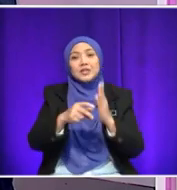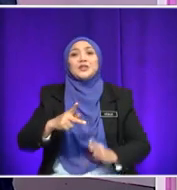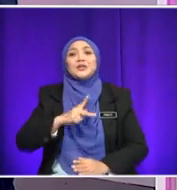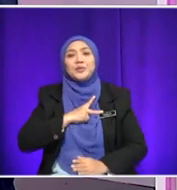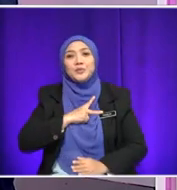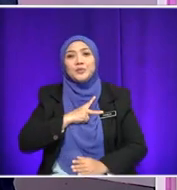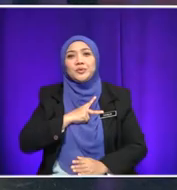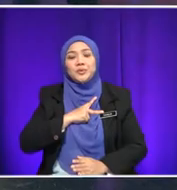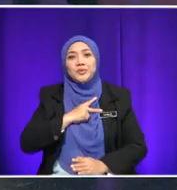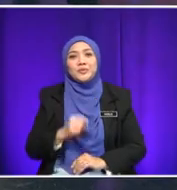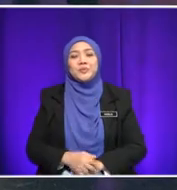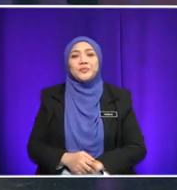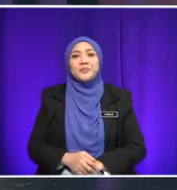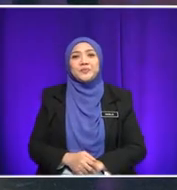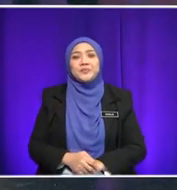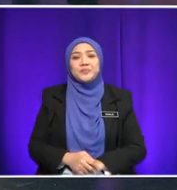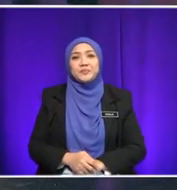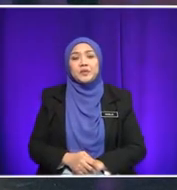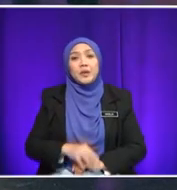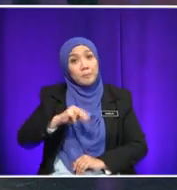ada di sana